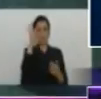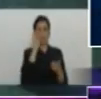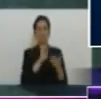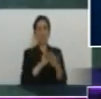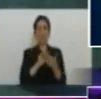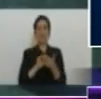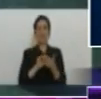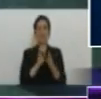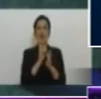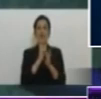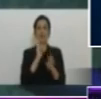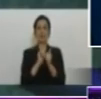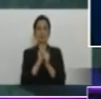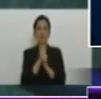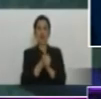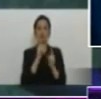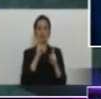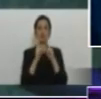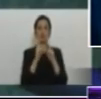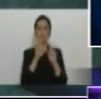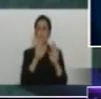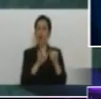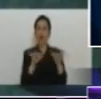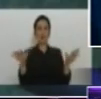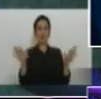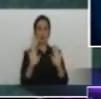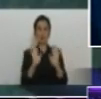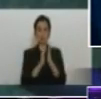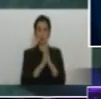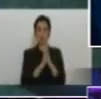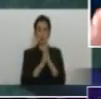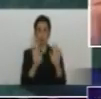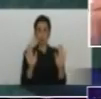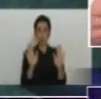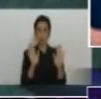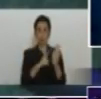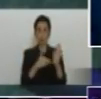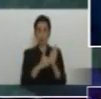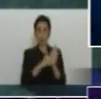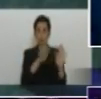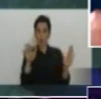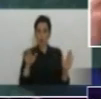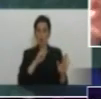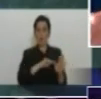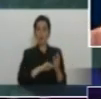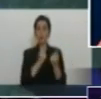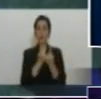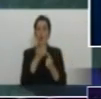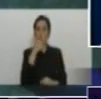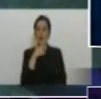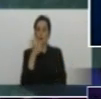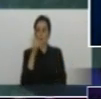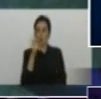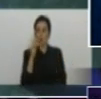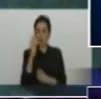тормец, я вот, мы сейчас гамма спада, мы пьедаби, вам хел, мат. Вам хел, и маши ту, ра аргак, это с лугур за его, как она,